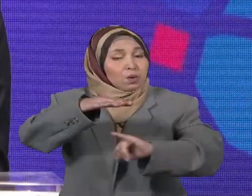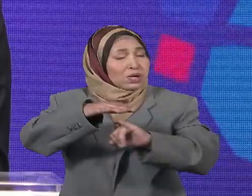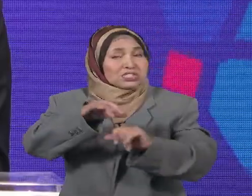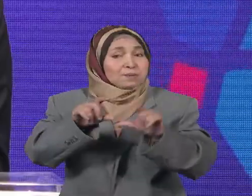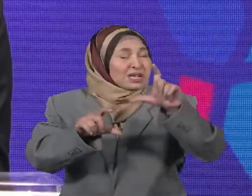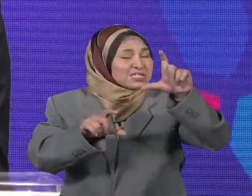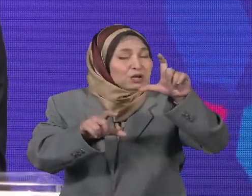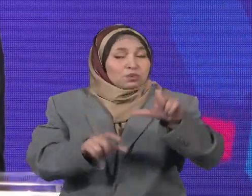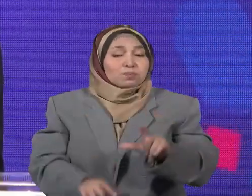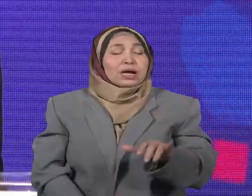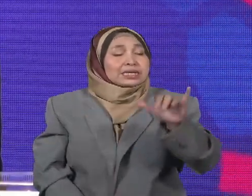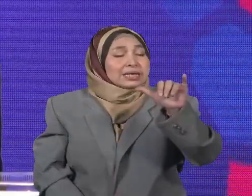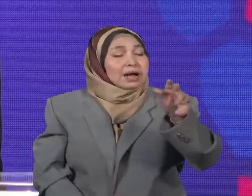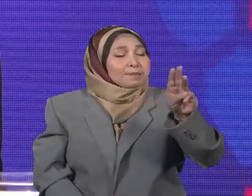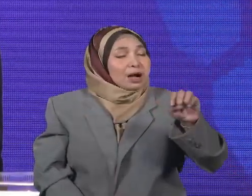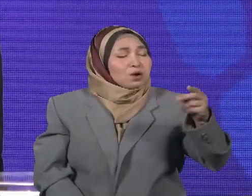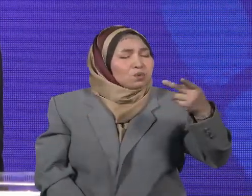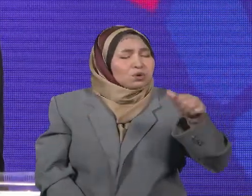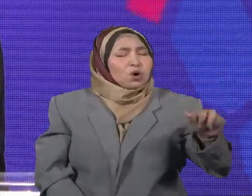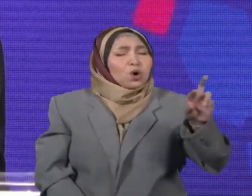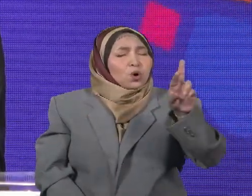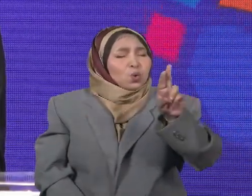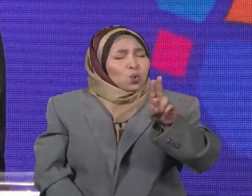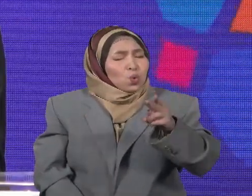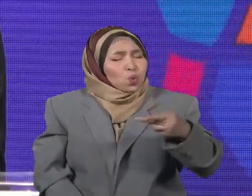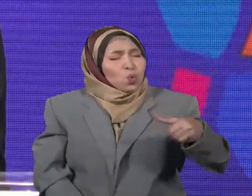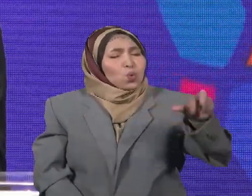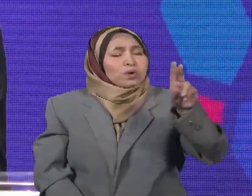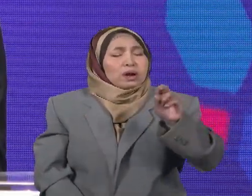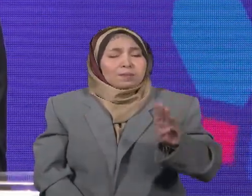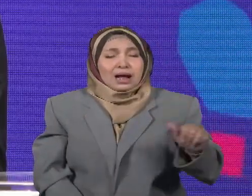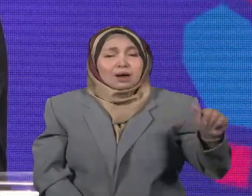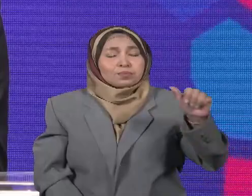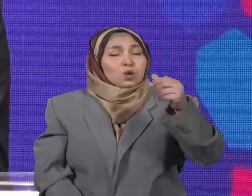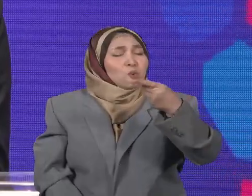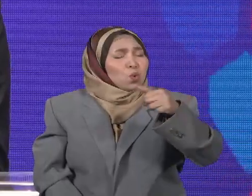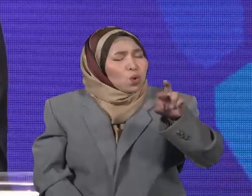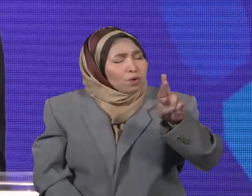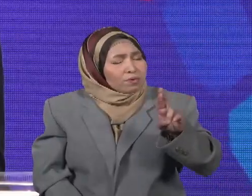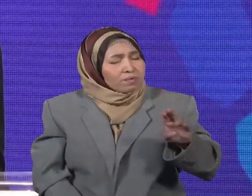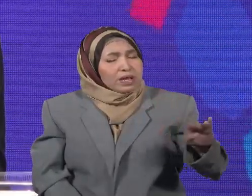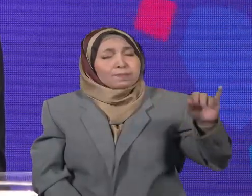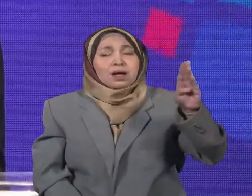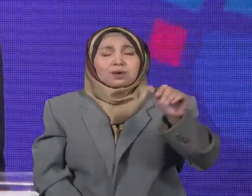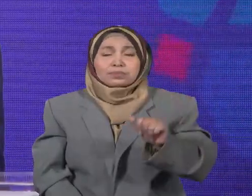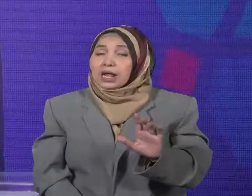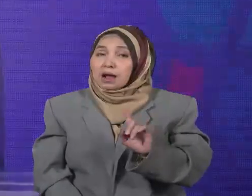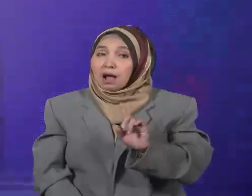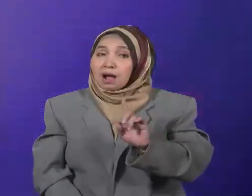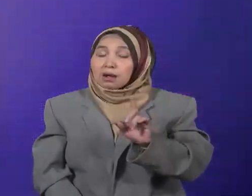tebal. Yamhaqullahu riba. Hurriba, amboi. Kan? Hurriba,